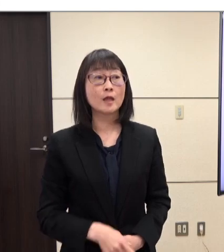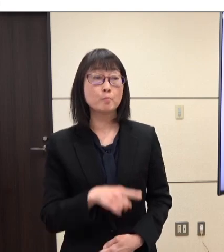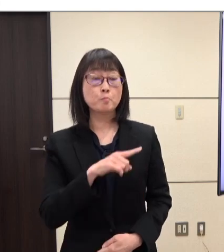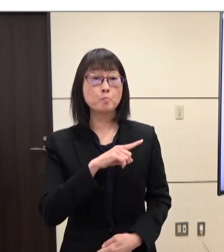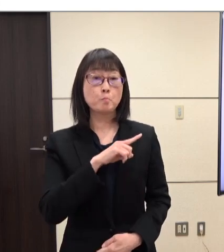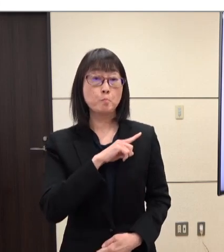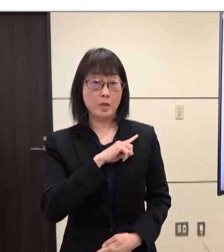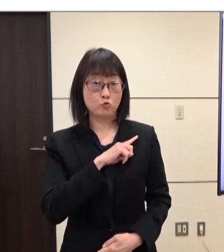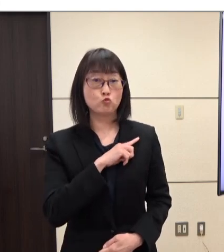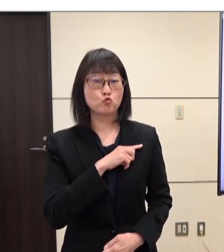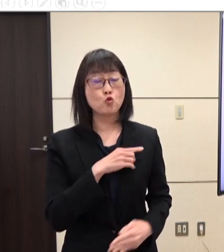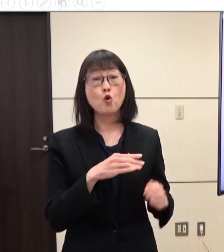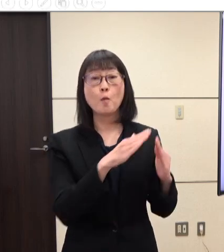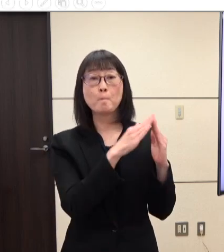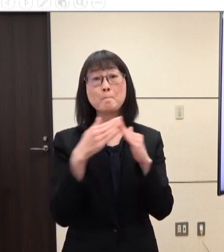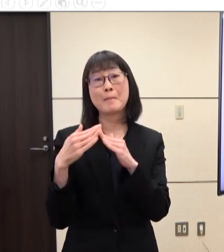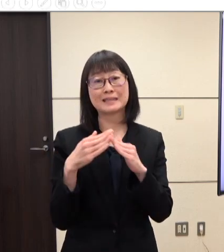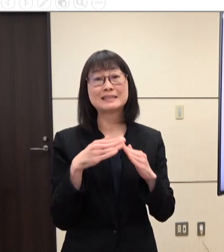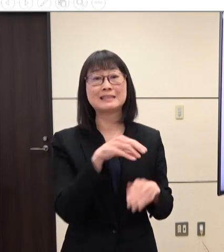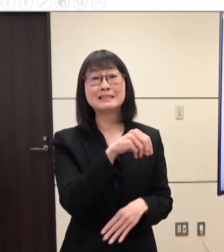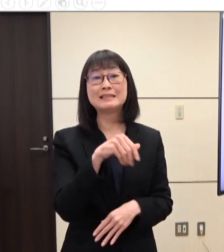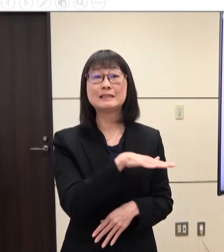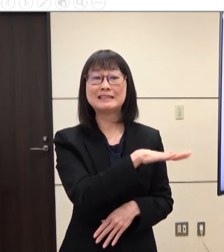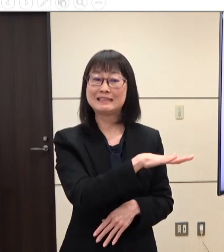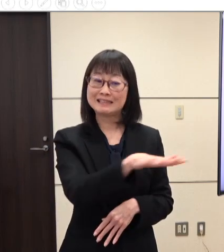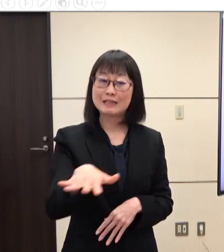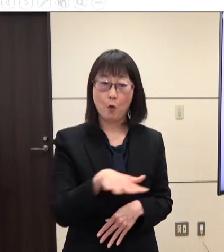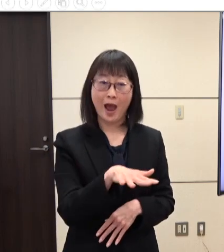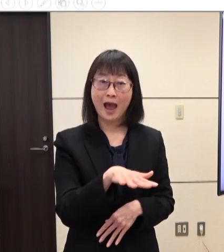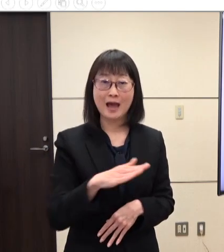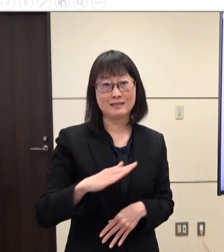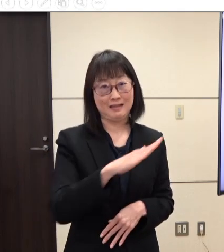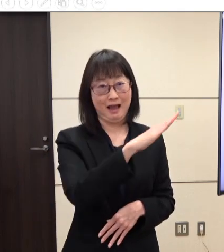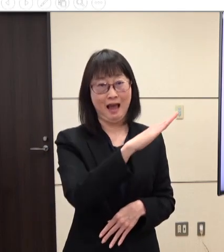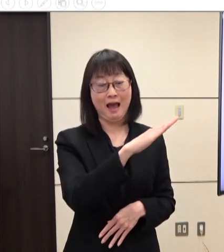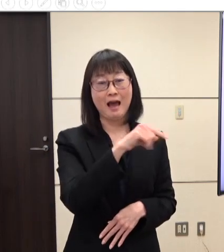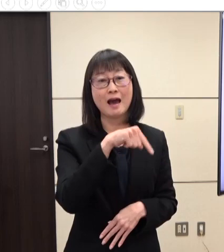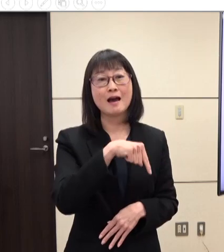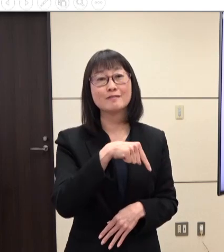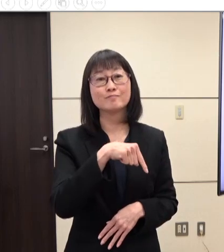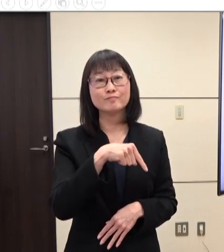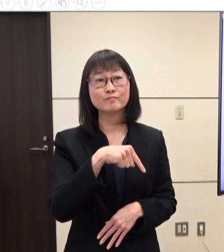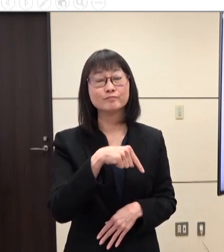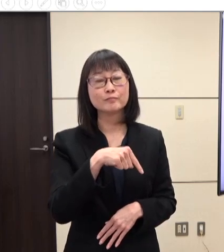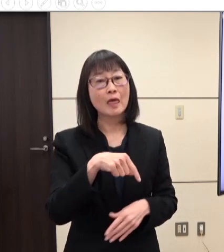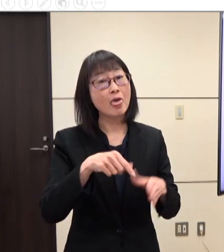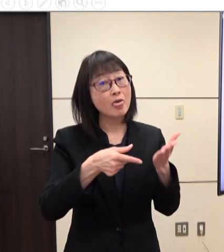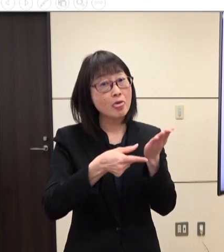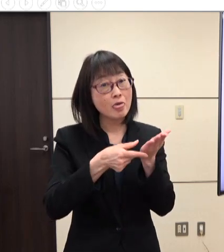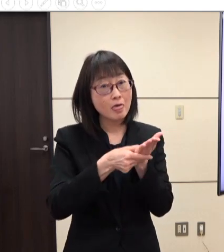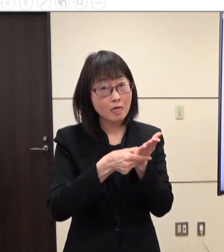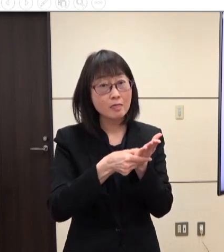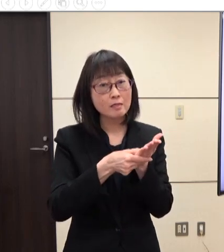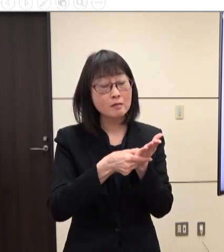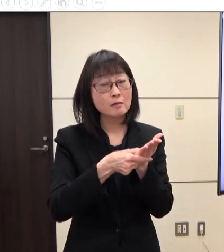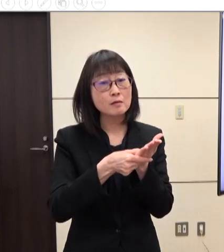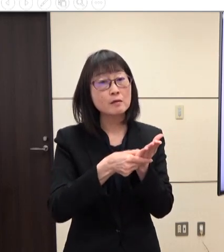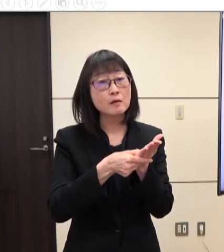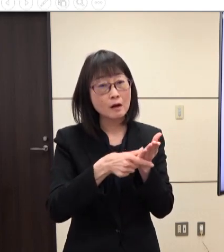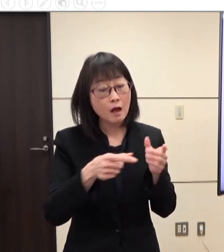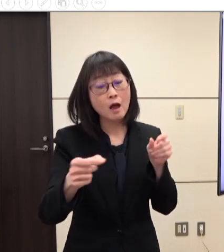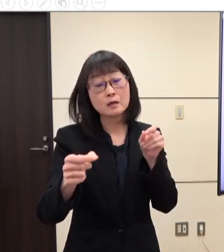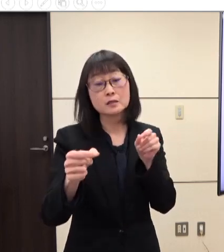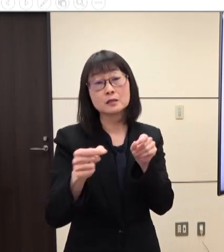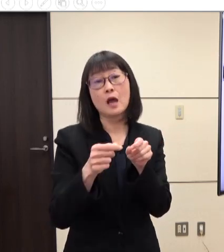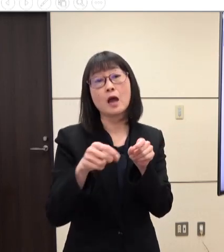町庭坂の子育て定住支援賃貸住宅でありますが、 駅から非常に近いところにあ